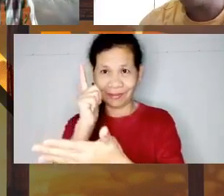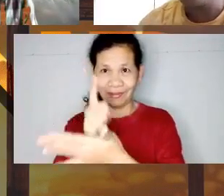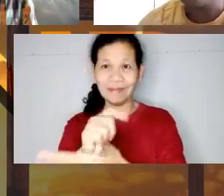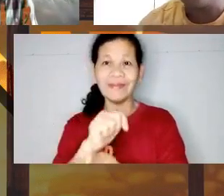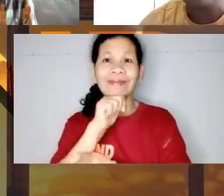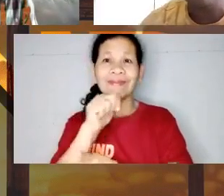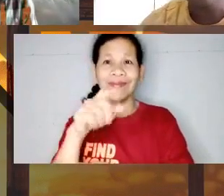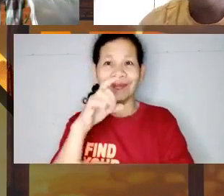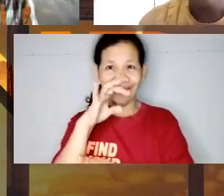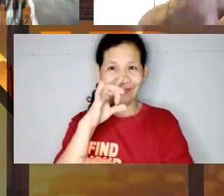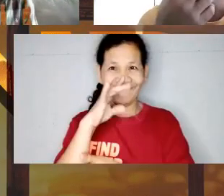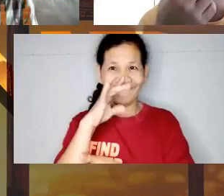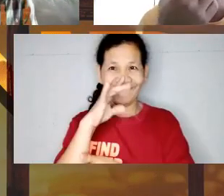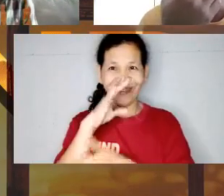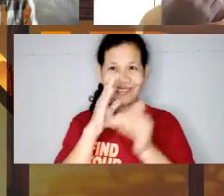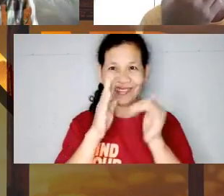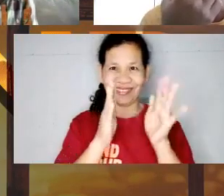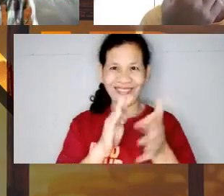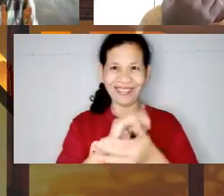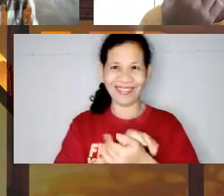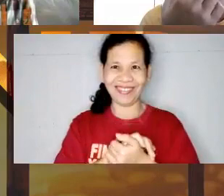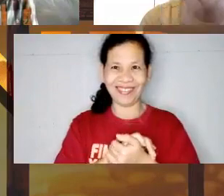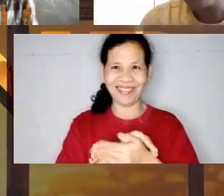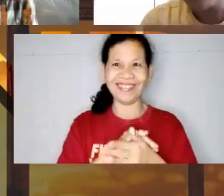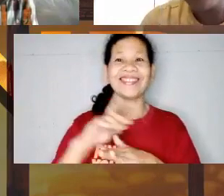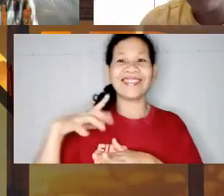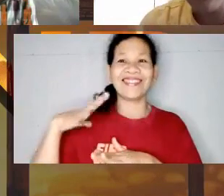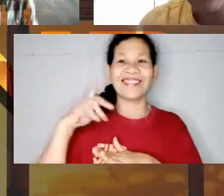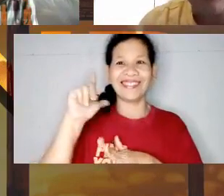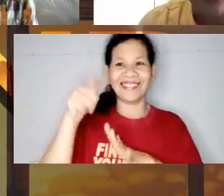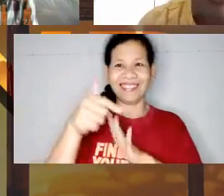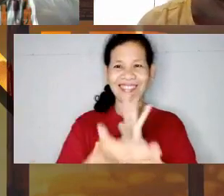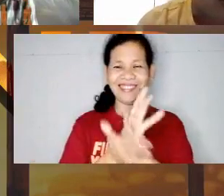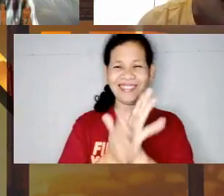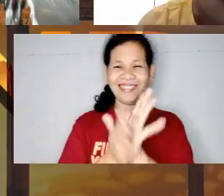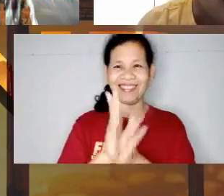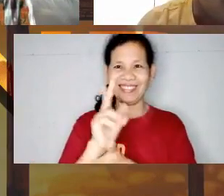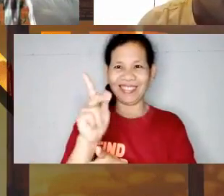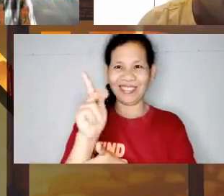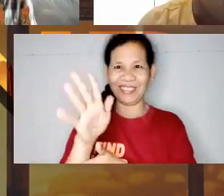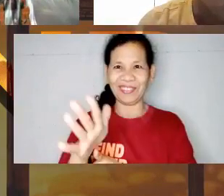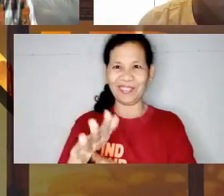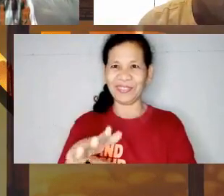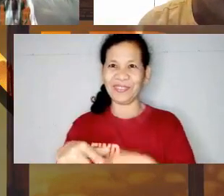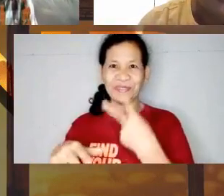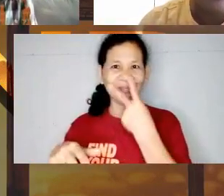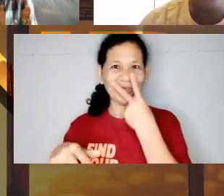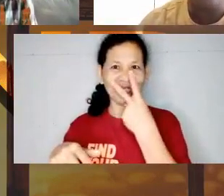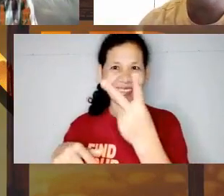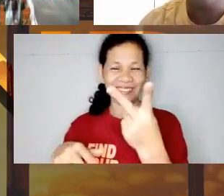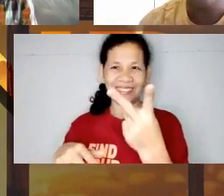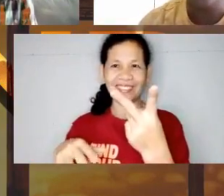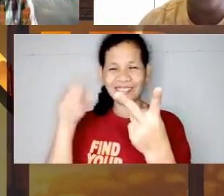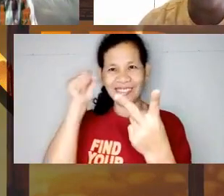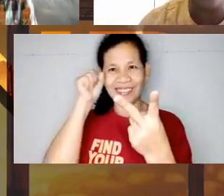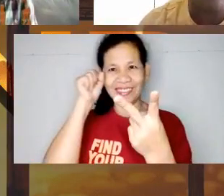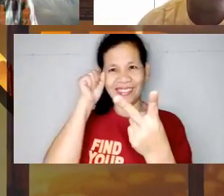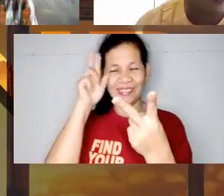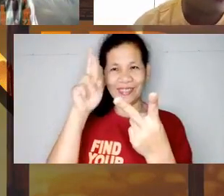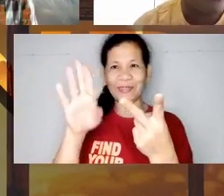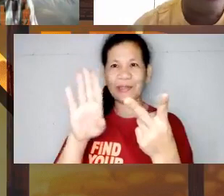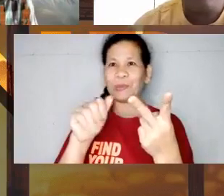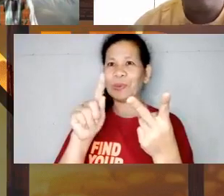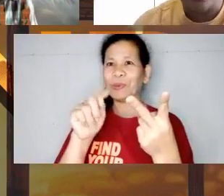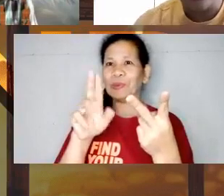Pastor na. Mag-aral kaya ako. Okay ako. Katapos nakikita ko yan si Pastor Batulayan sa ano. Galing niya